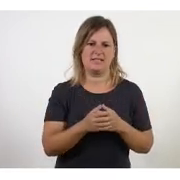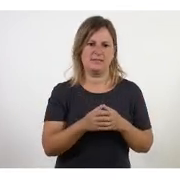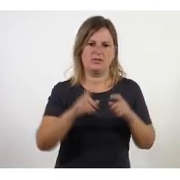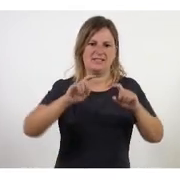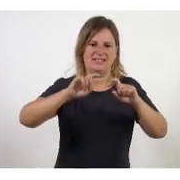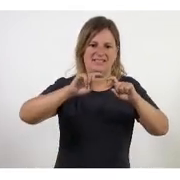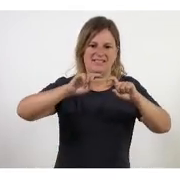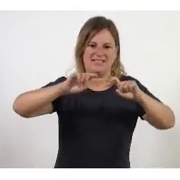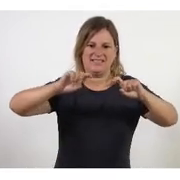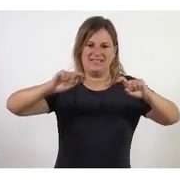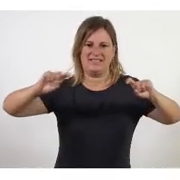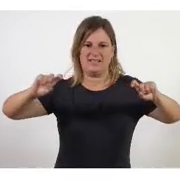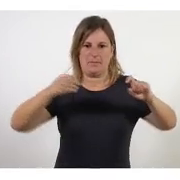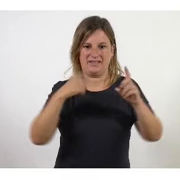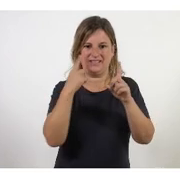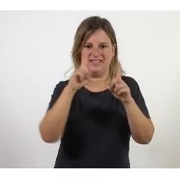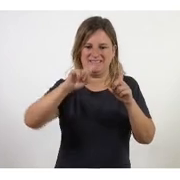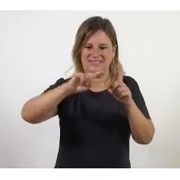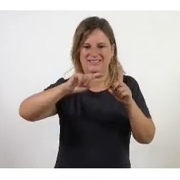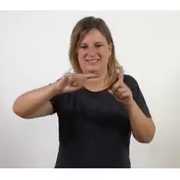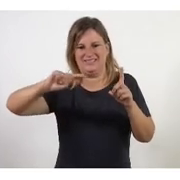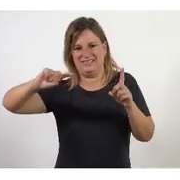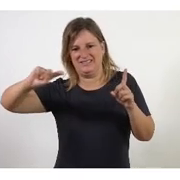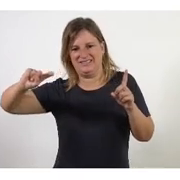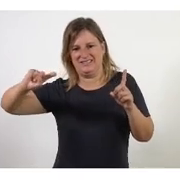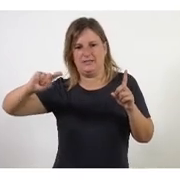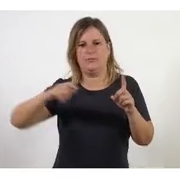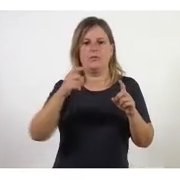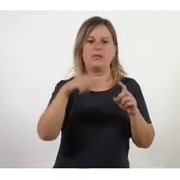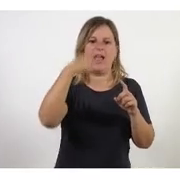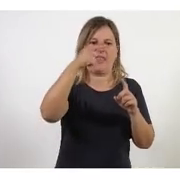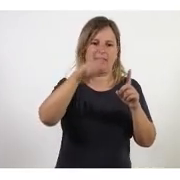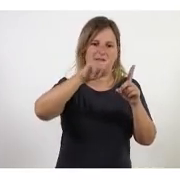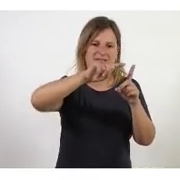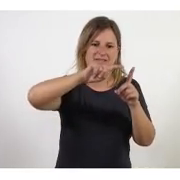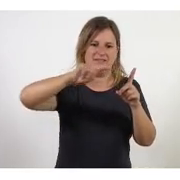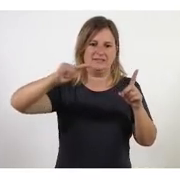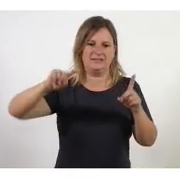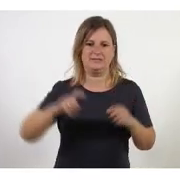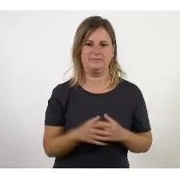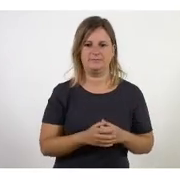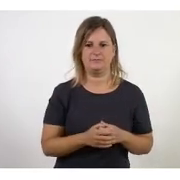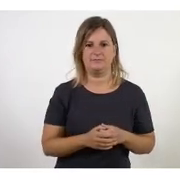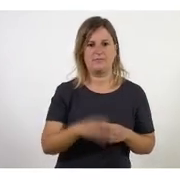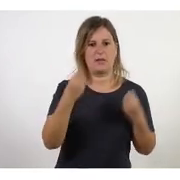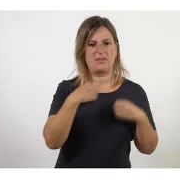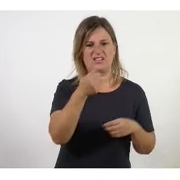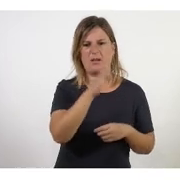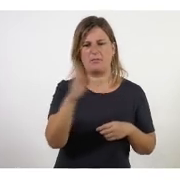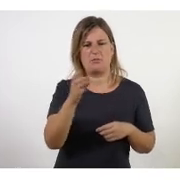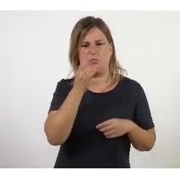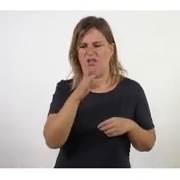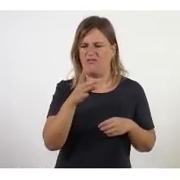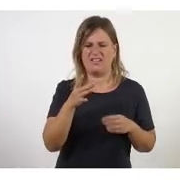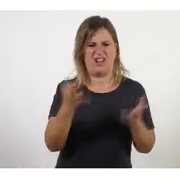estires, es fas una miqueta més llargs i aquest també. Vale? Que... Va molt bé aquesta app perquè de seguida identifica el